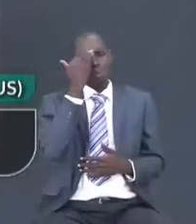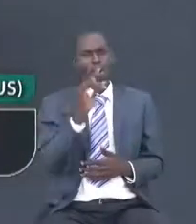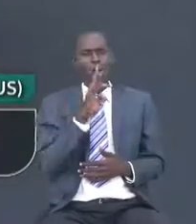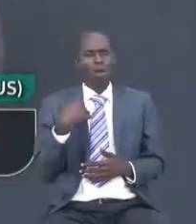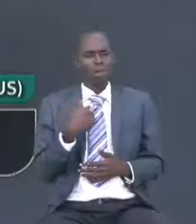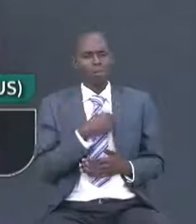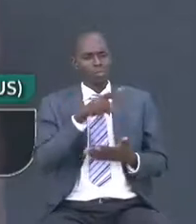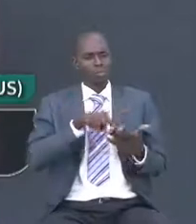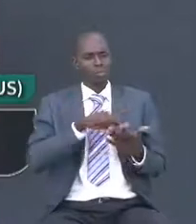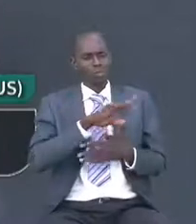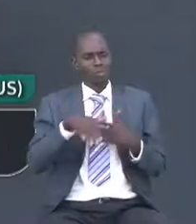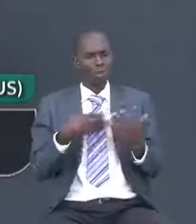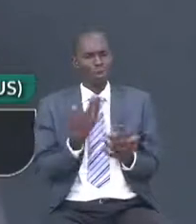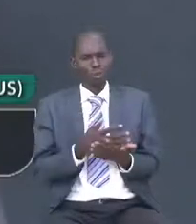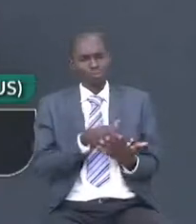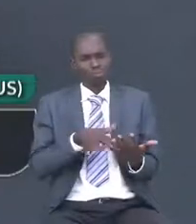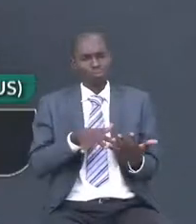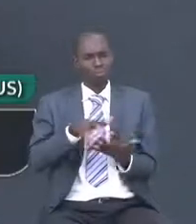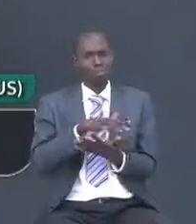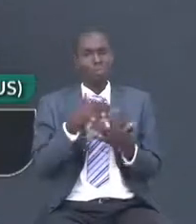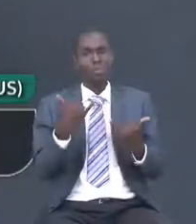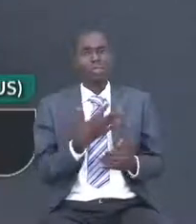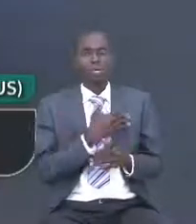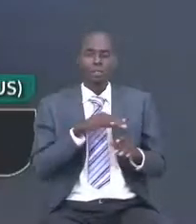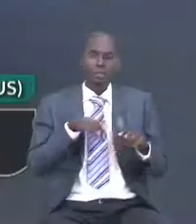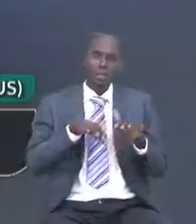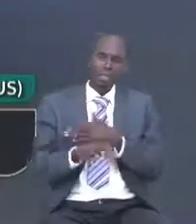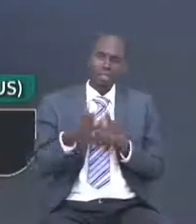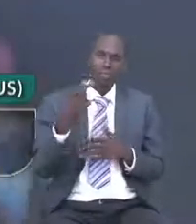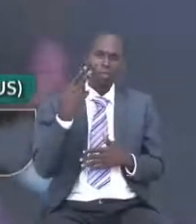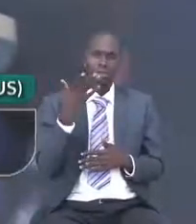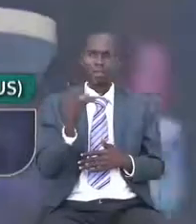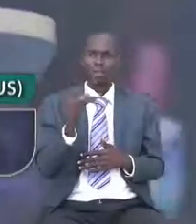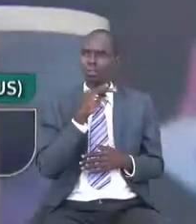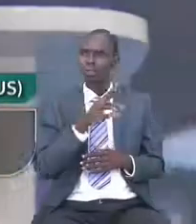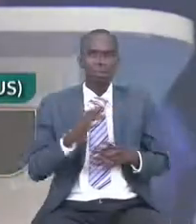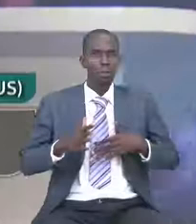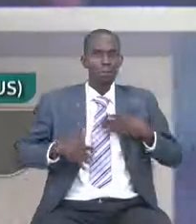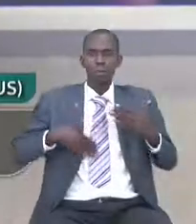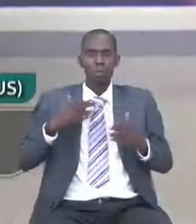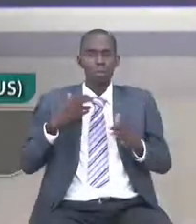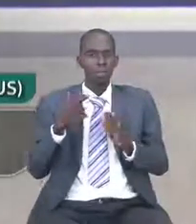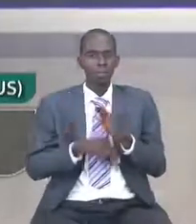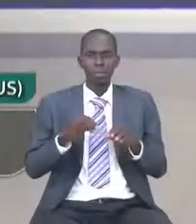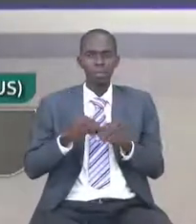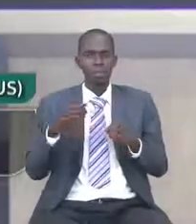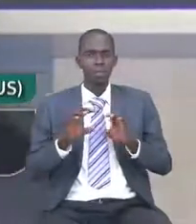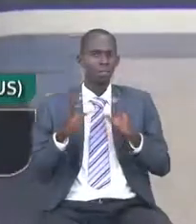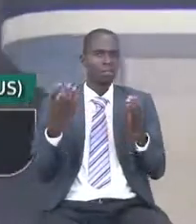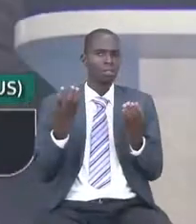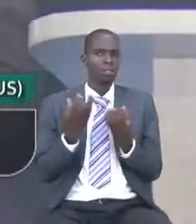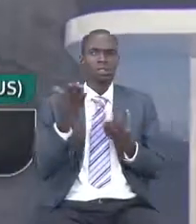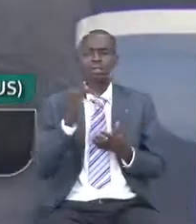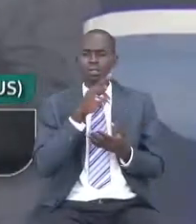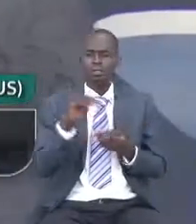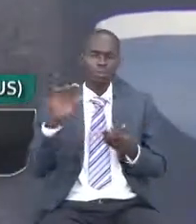passé. Pourquoi est-ce que même nous apprenons toutes ces choses-là? Mais quand toi tu arrives là-bas et tu vois qu'il n'y a pas la vie, il n'y a pas de lumière, tu vois